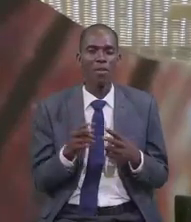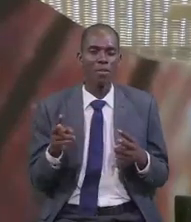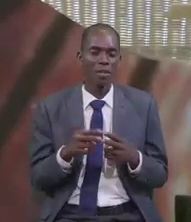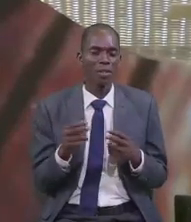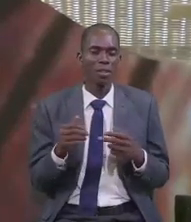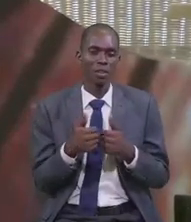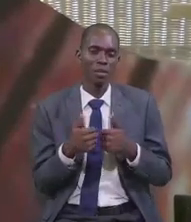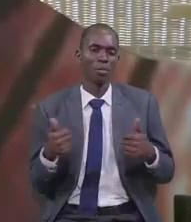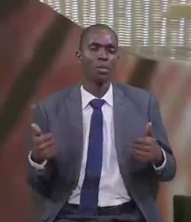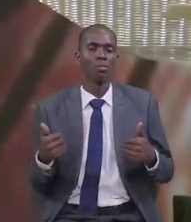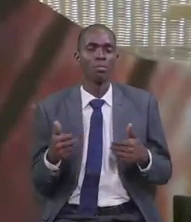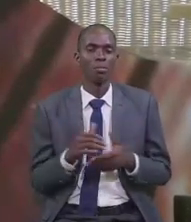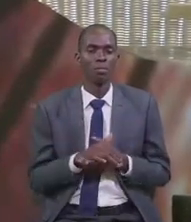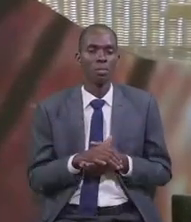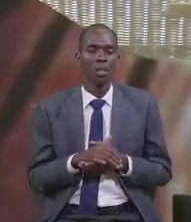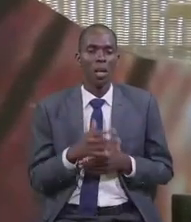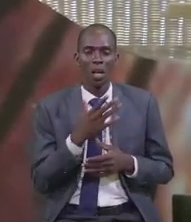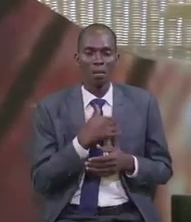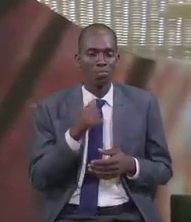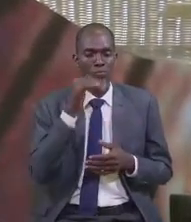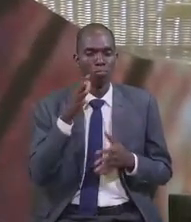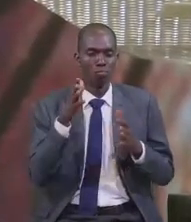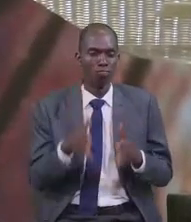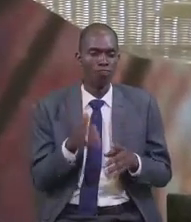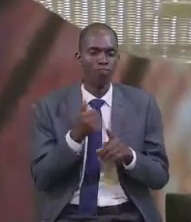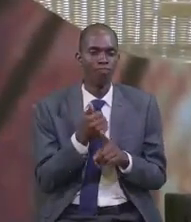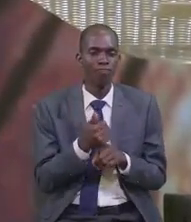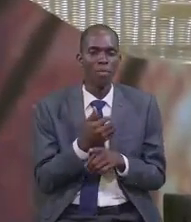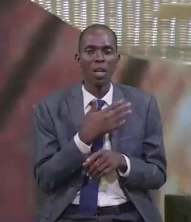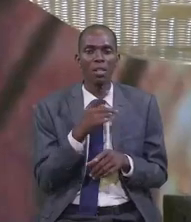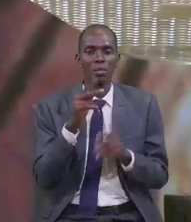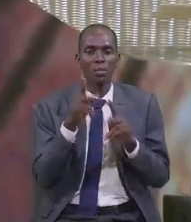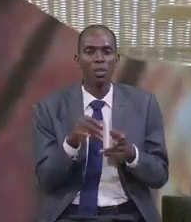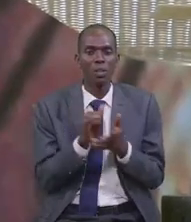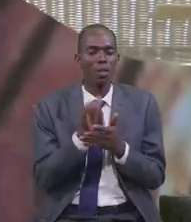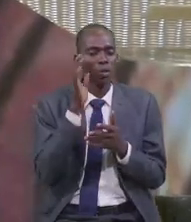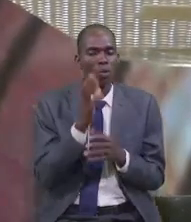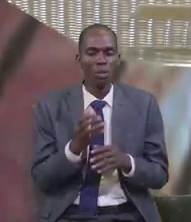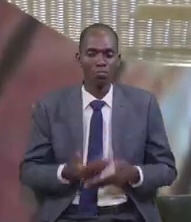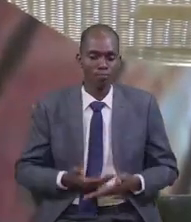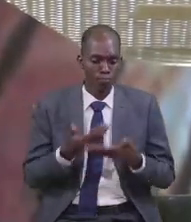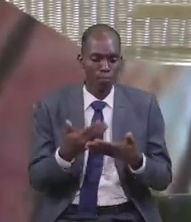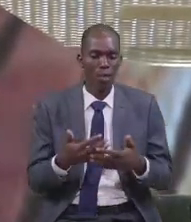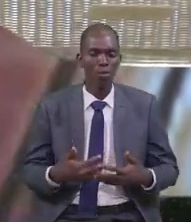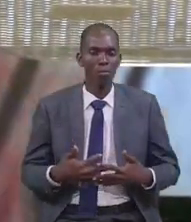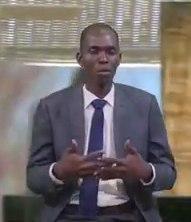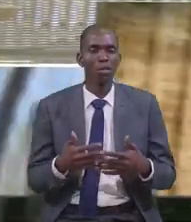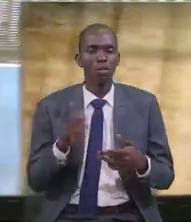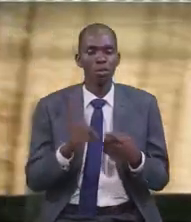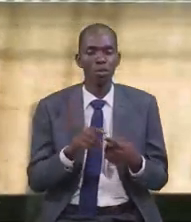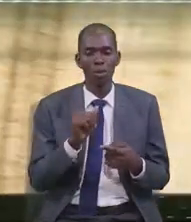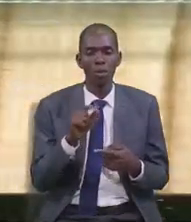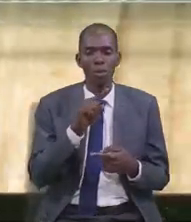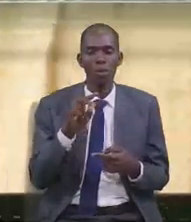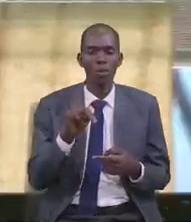un Nazaréen, et la vie de la maman aussi, parce que celle qui doit enfanter un Nazaréen